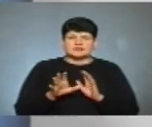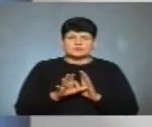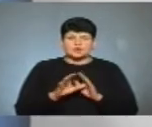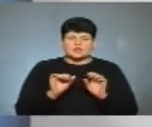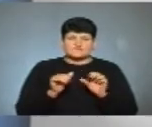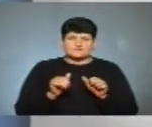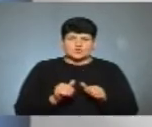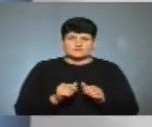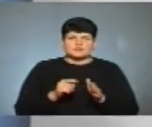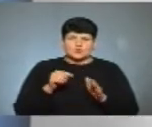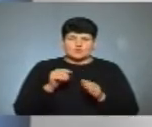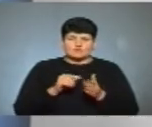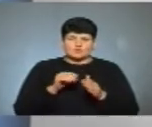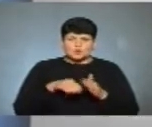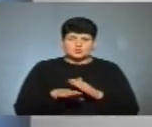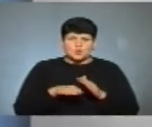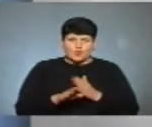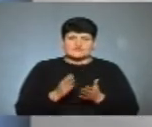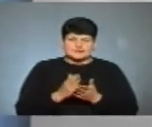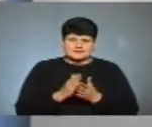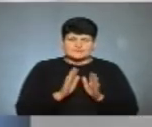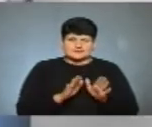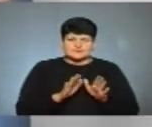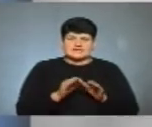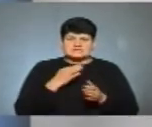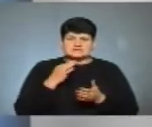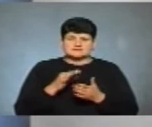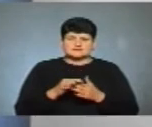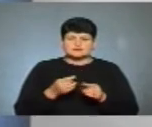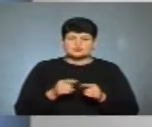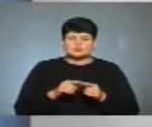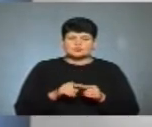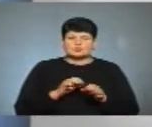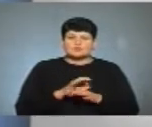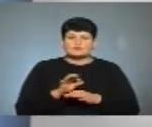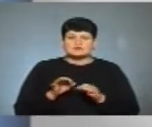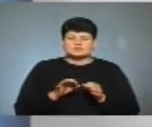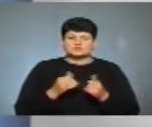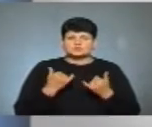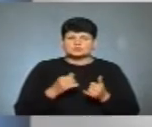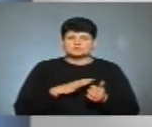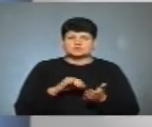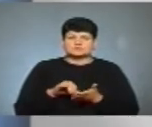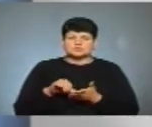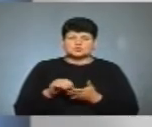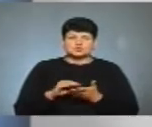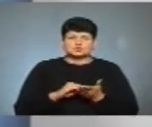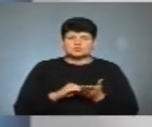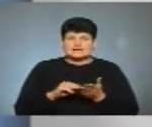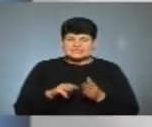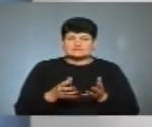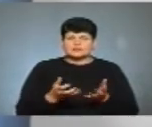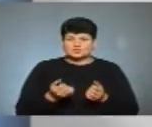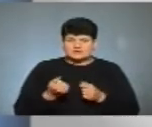От є він роздруковані, є такі у нас аналітичні звіти по цьому проєкту. От сьогодні були присутні журналісти, вони отримали